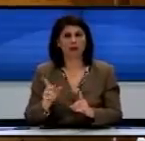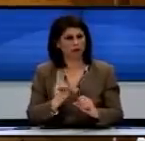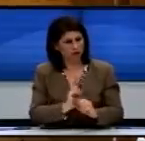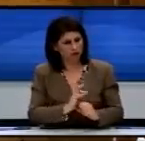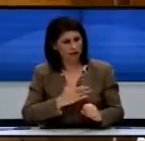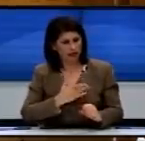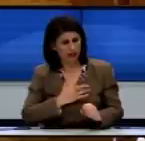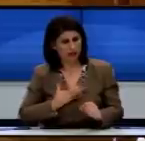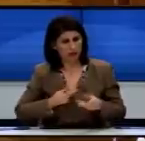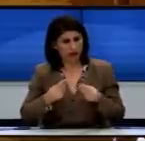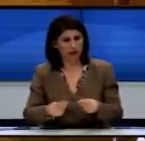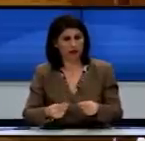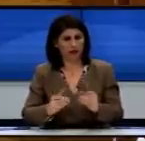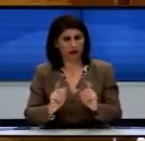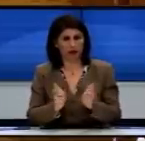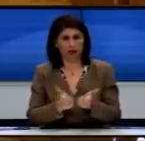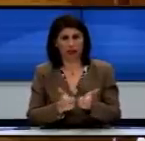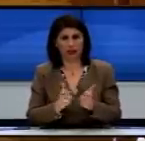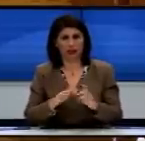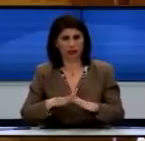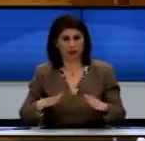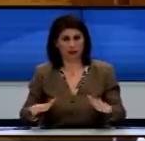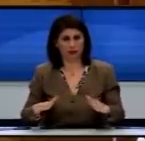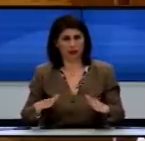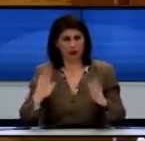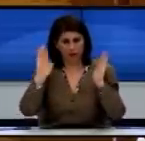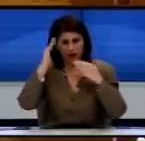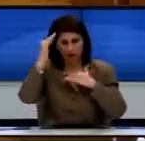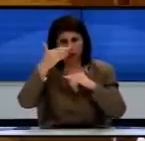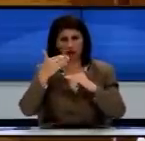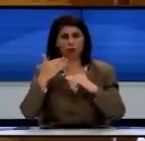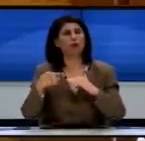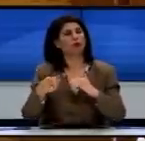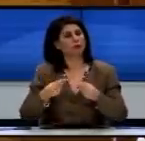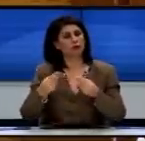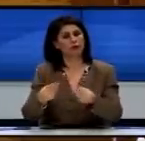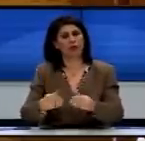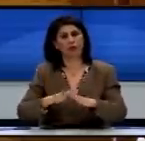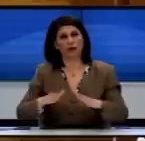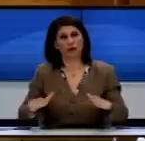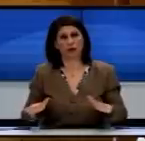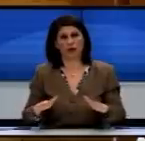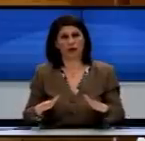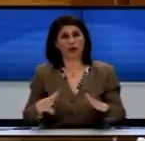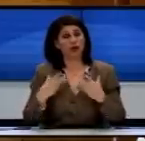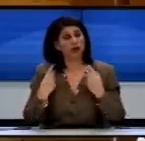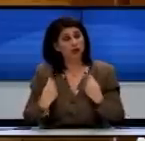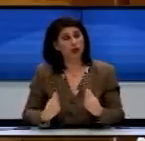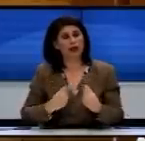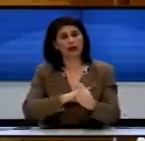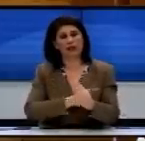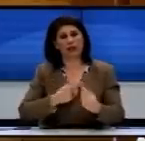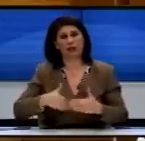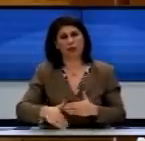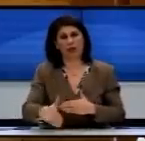περίσσευμα ψυχής το οποίο καταθέτουν οι οικογένειες των παιδιών με αυτισμό, προκειμένου να παρέχουν στα παιδιά τους το καλύτερο δυνατό